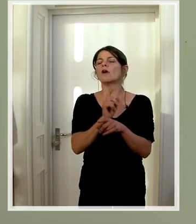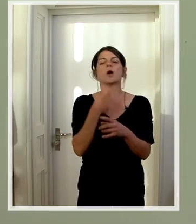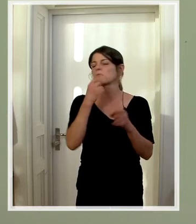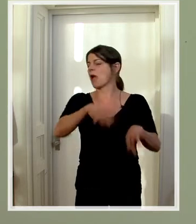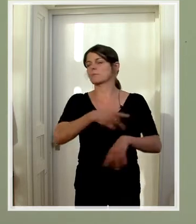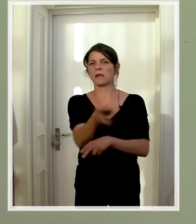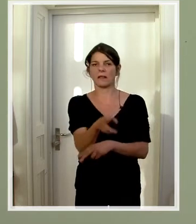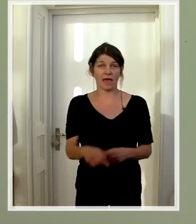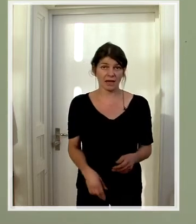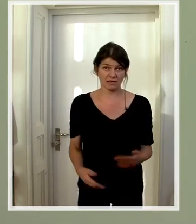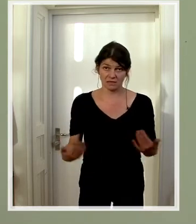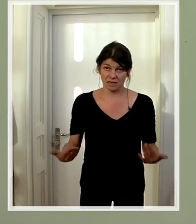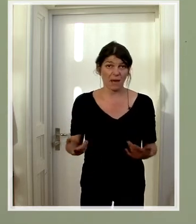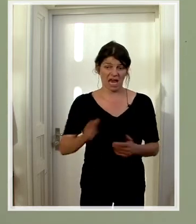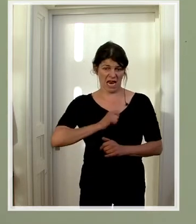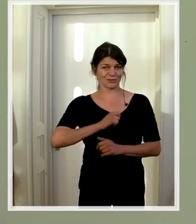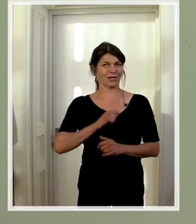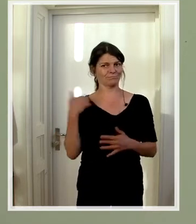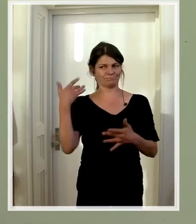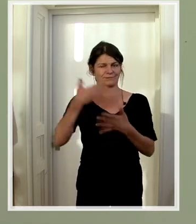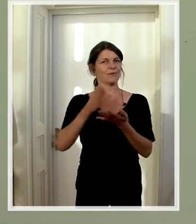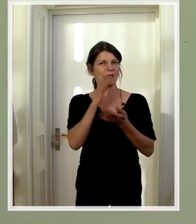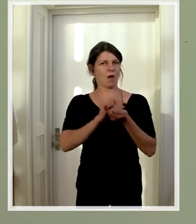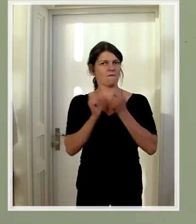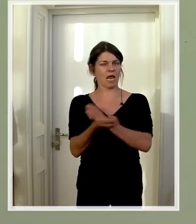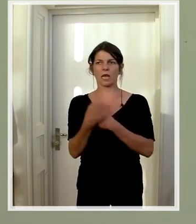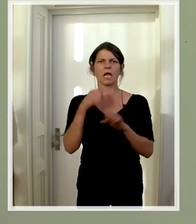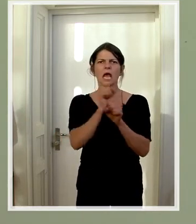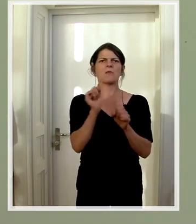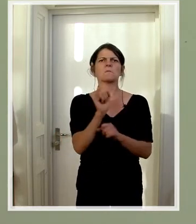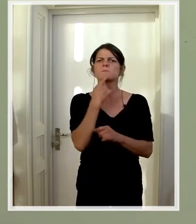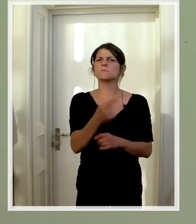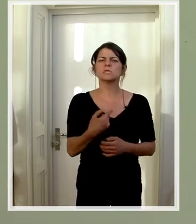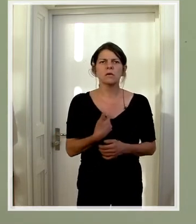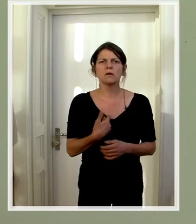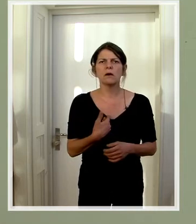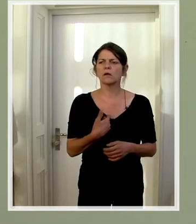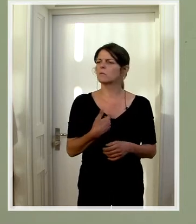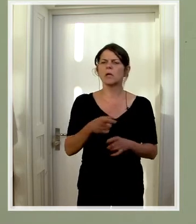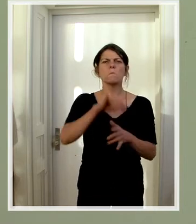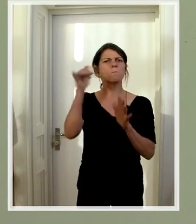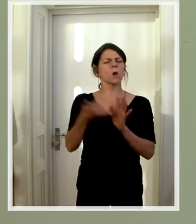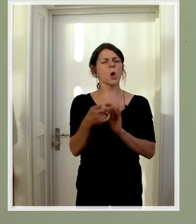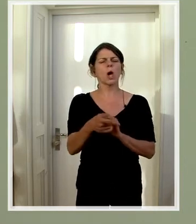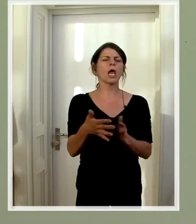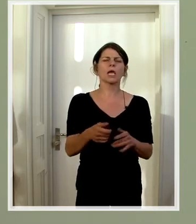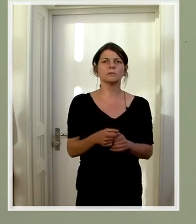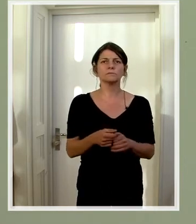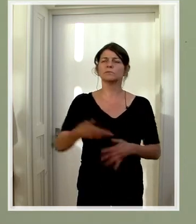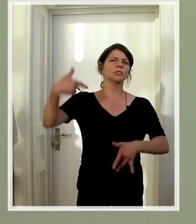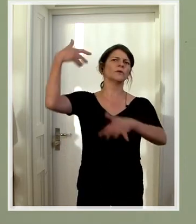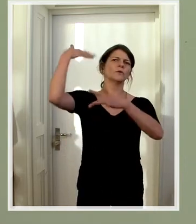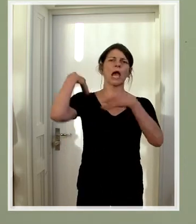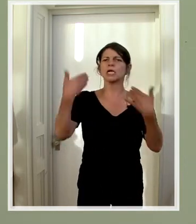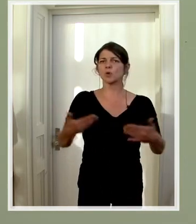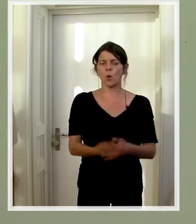aber die Stellung ändert sich auch mit der Zeit. Man kann nicht immer irgendein Projekt hernehmen, wo man mal war und